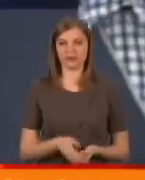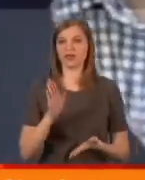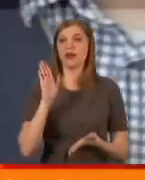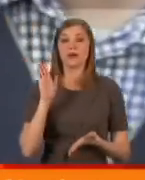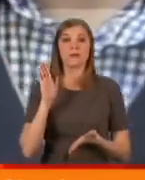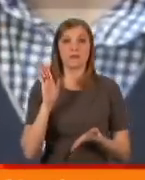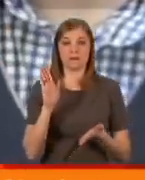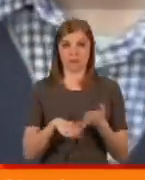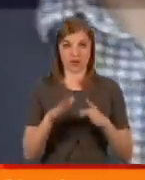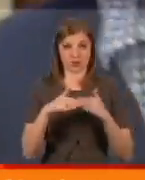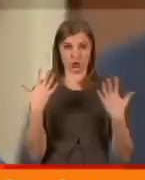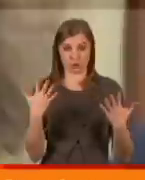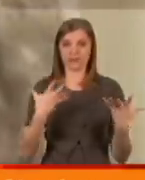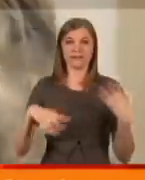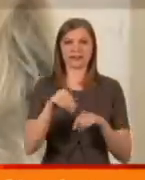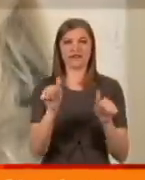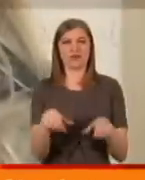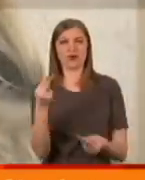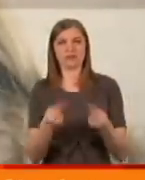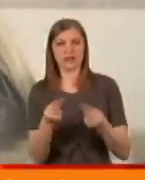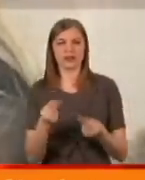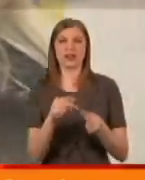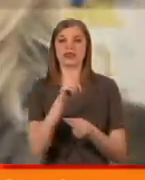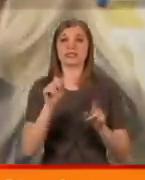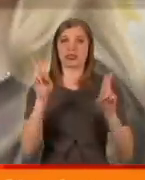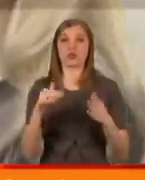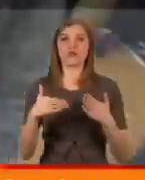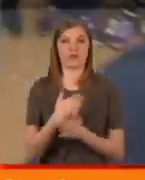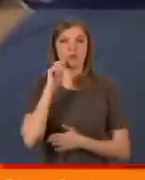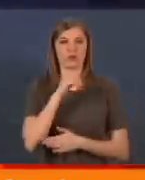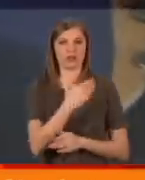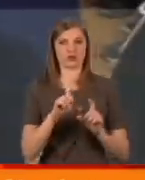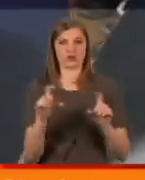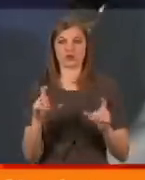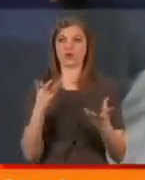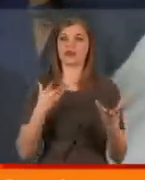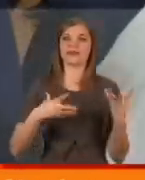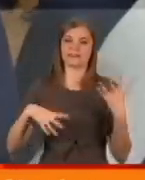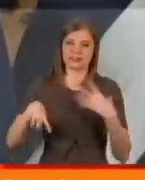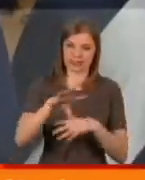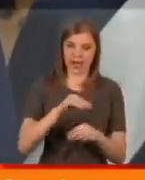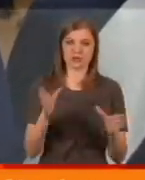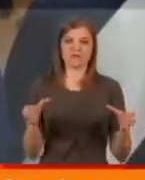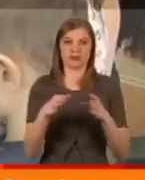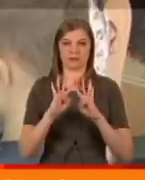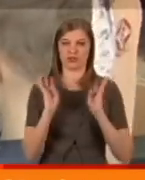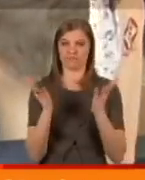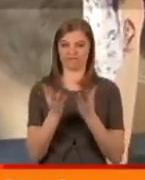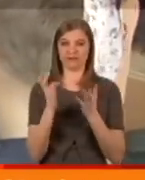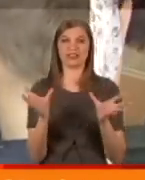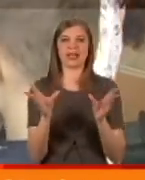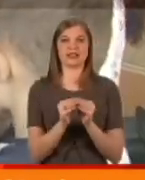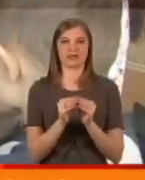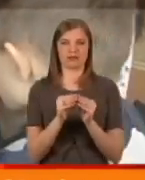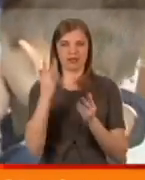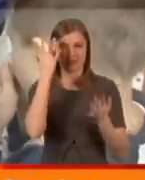без складених на парті рук усе у формі гри за законами нової української школи усі разом у спільному колі і на спільній